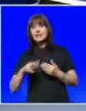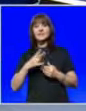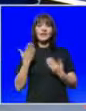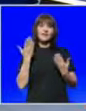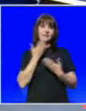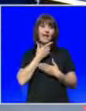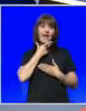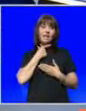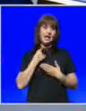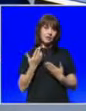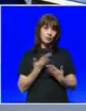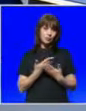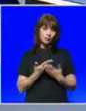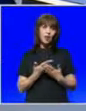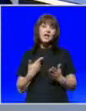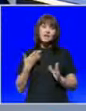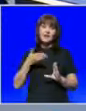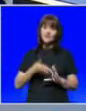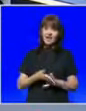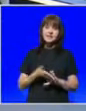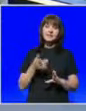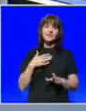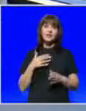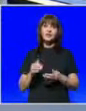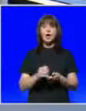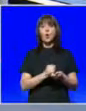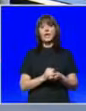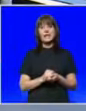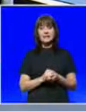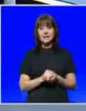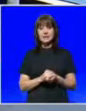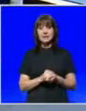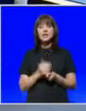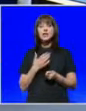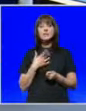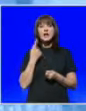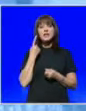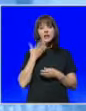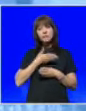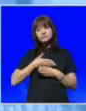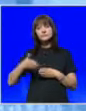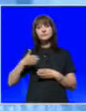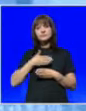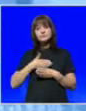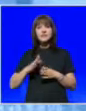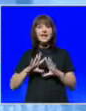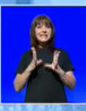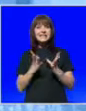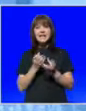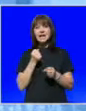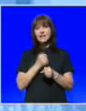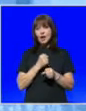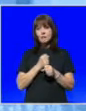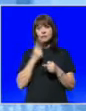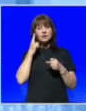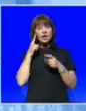съдържание, да влезе в рамките на образователните организации. Така че има едно постоянно взаимодействие и